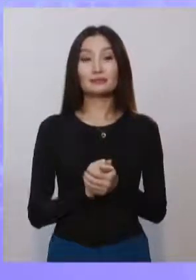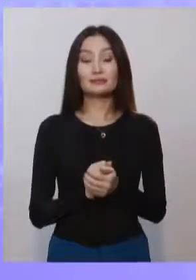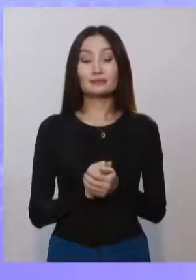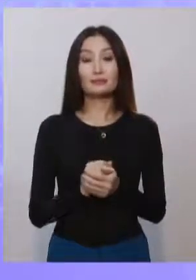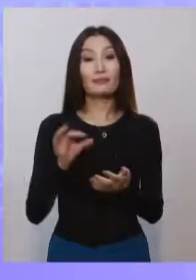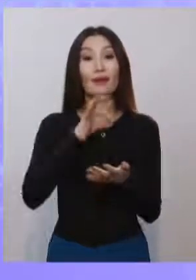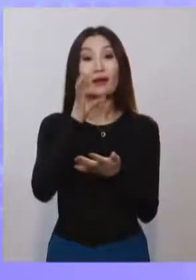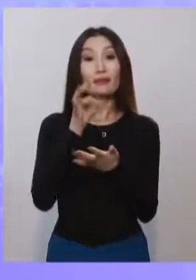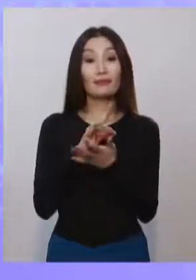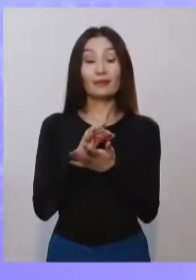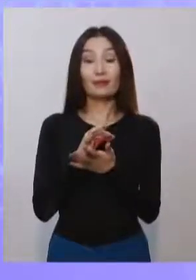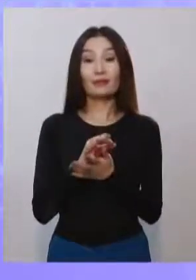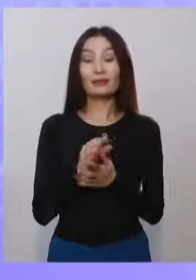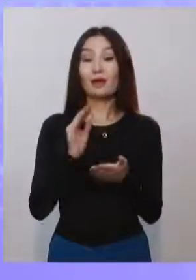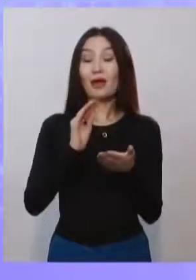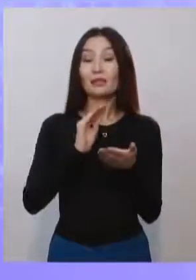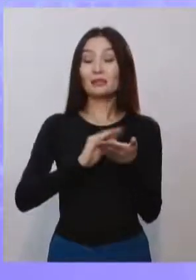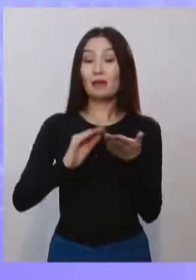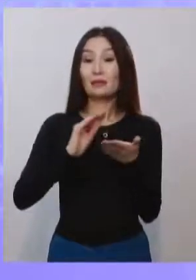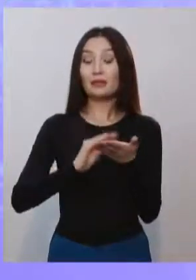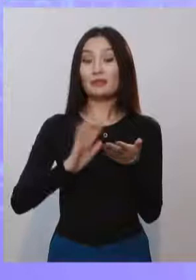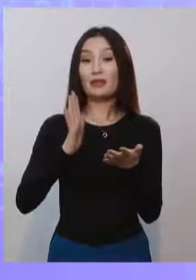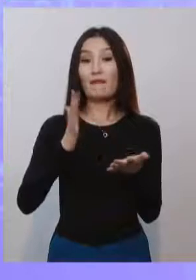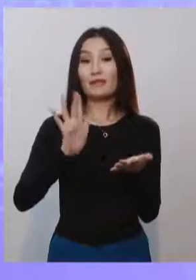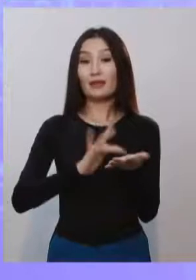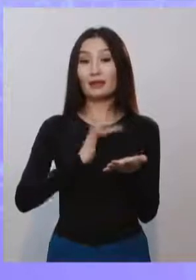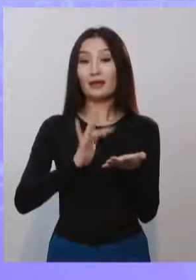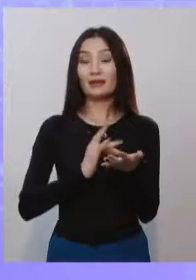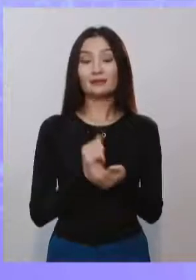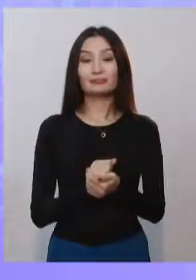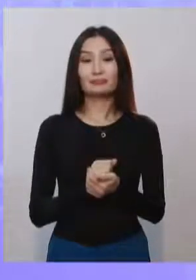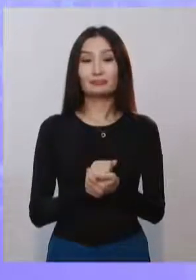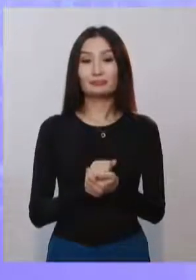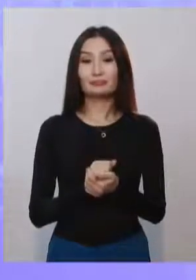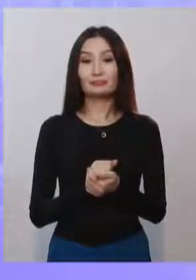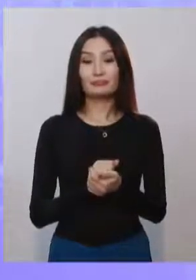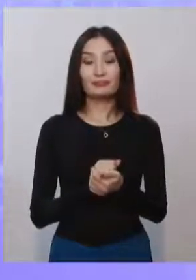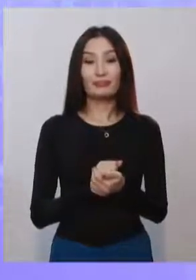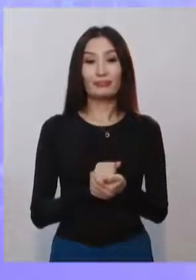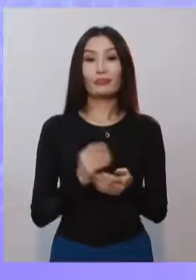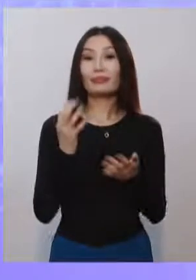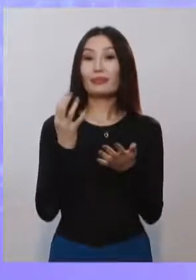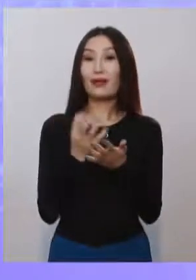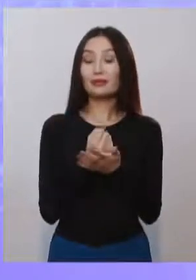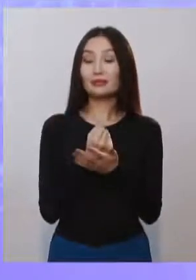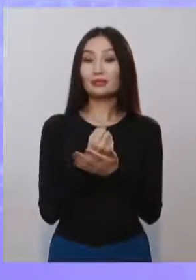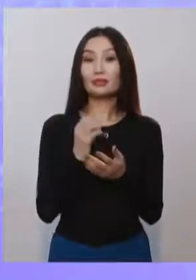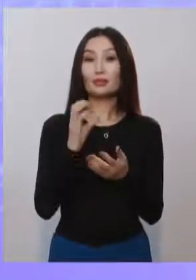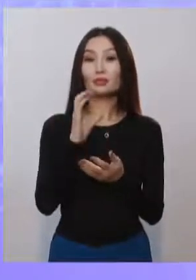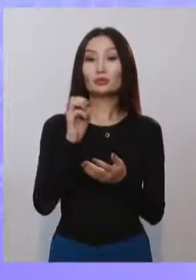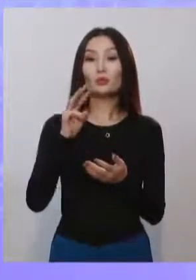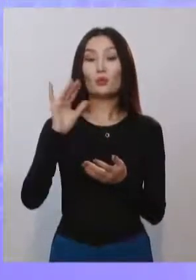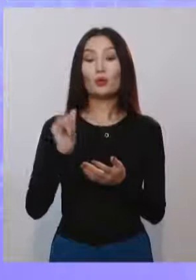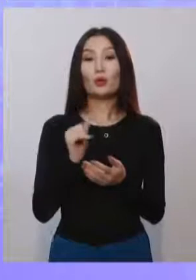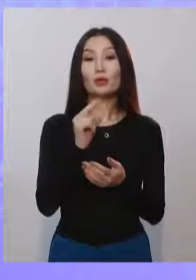ответы записывайте в тетрадь найти сумму